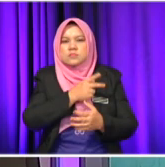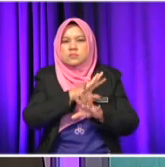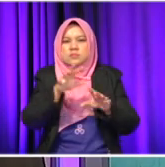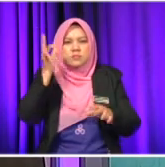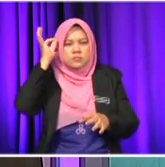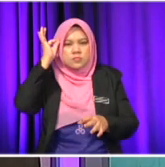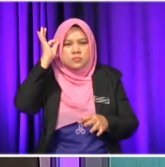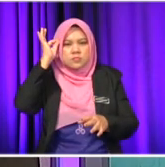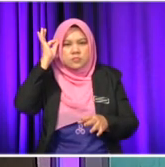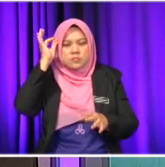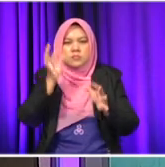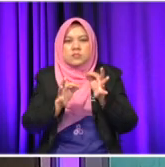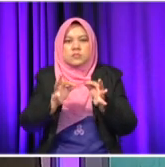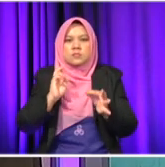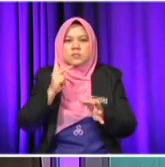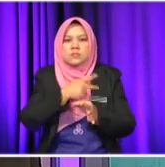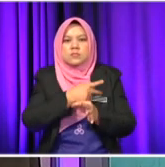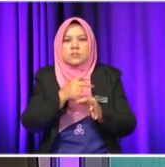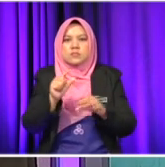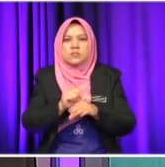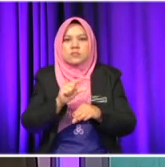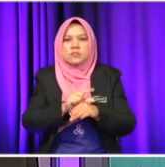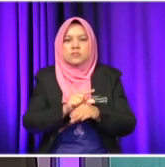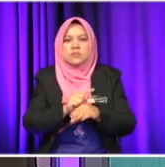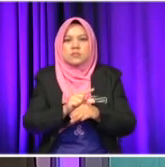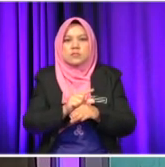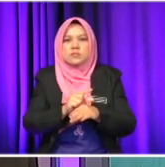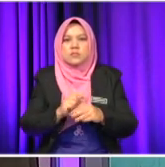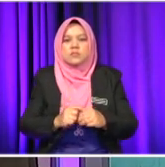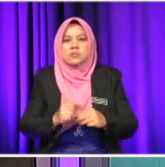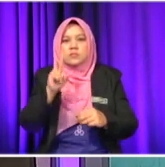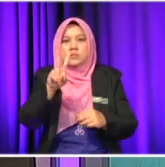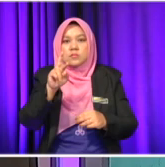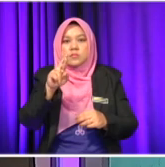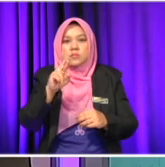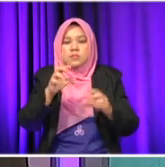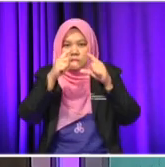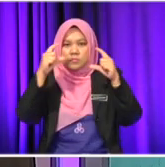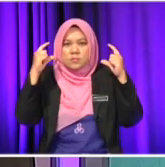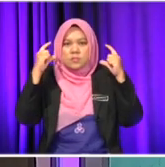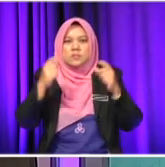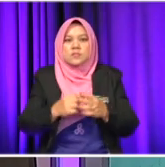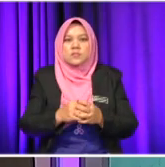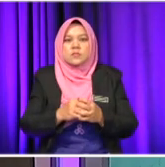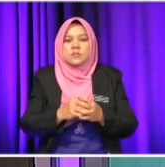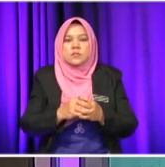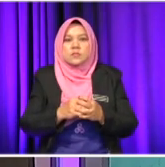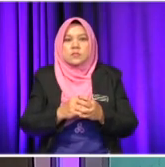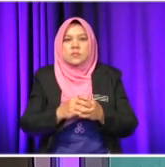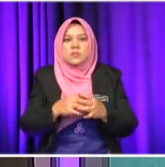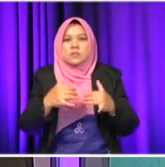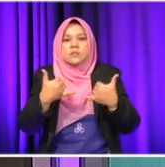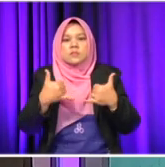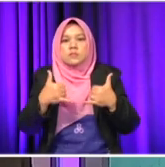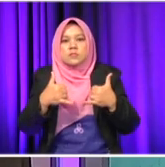kalau kita gunakan we are punya apa punya kacamata itu kita boleh pemain